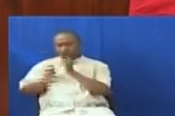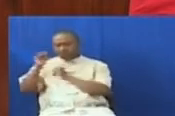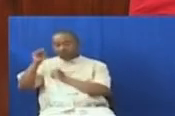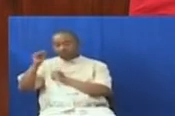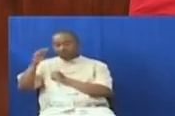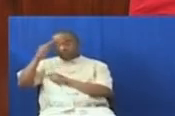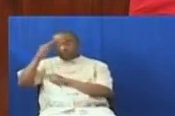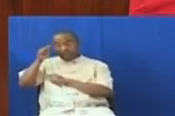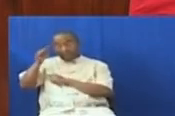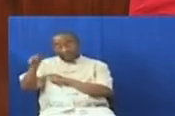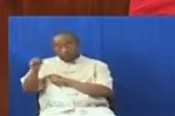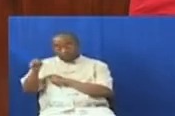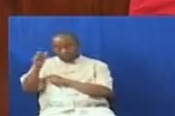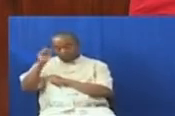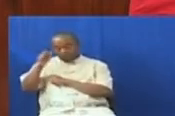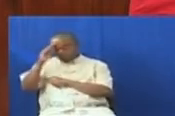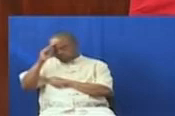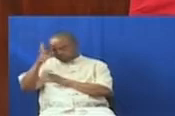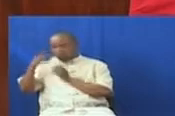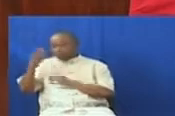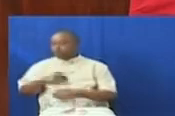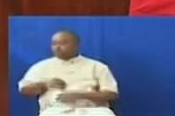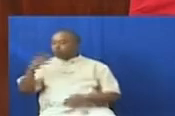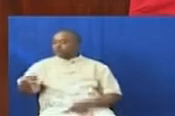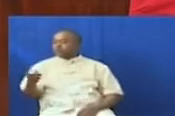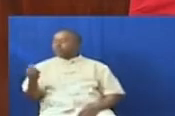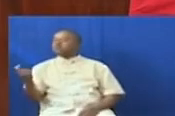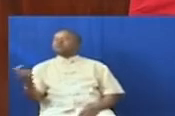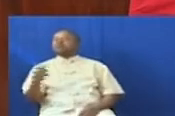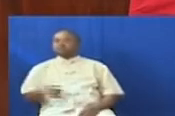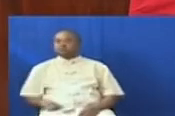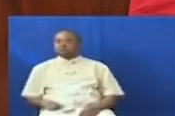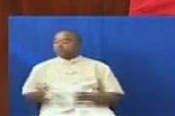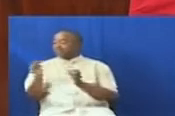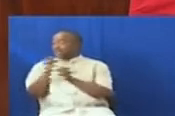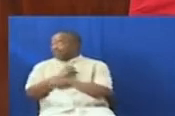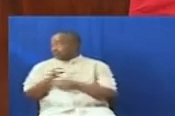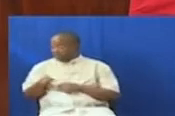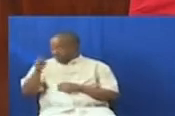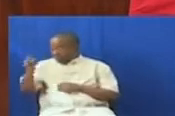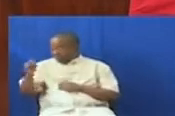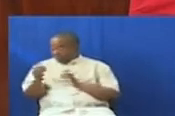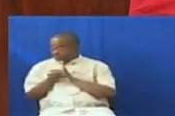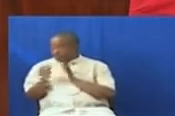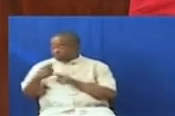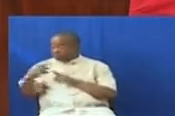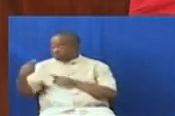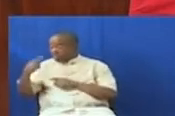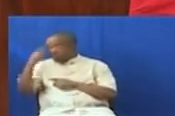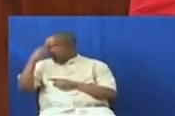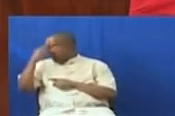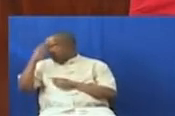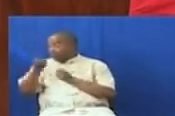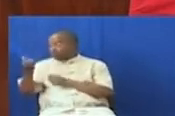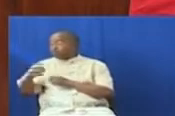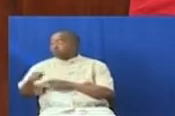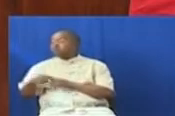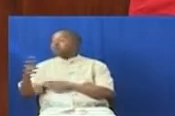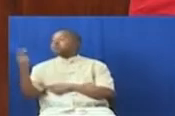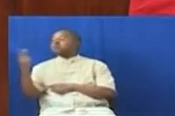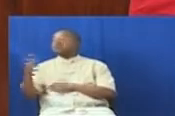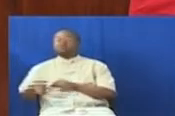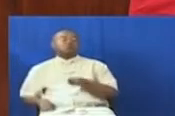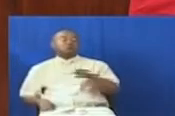kwenye vichaka vya watu kupiga hela. Haiwezekani halmashauri iombe kiasi fulani ipelekewe zaidi, lakini kuna halmashauri